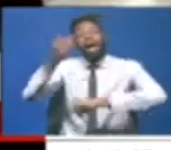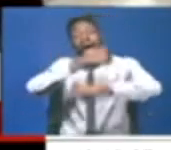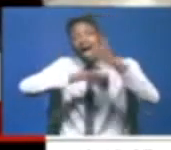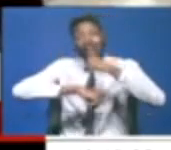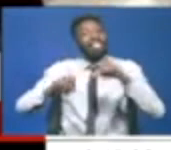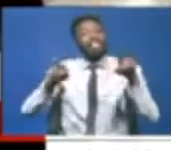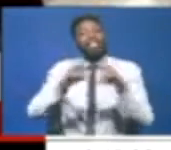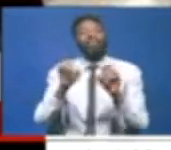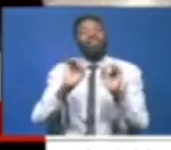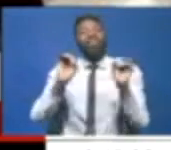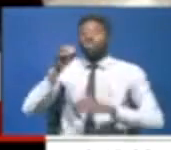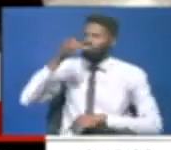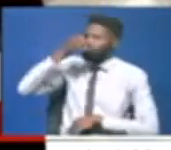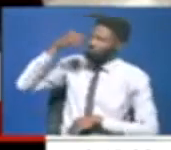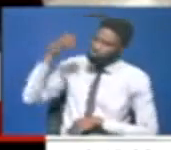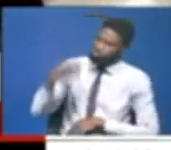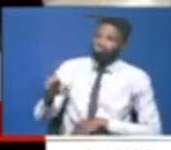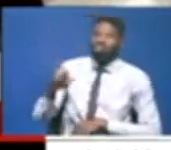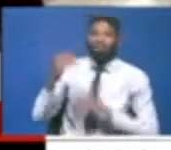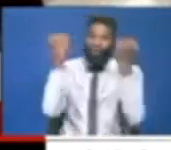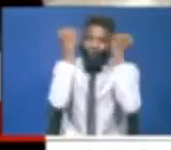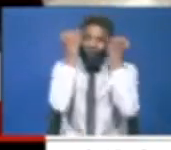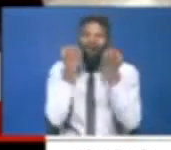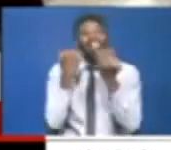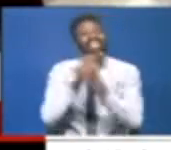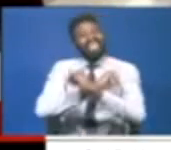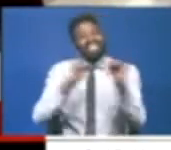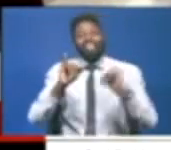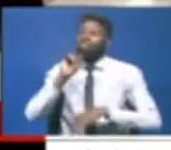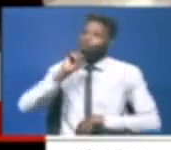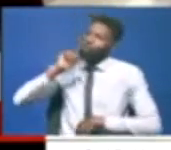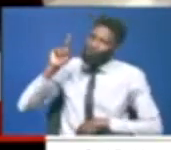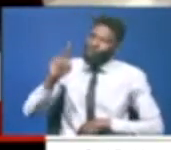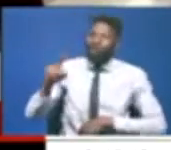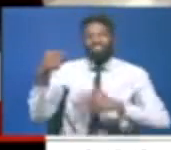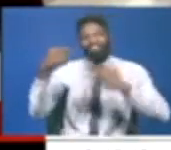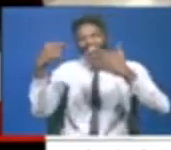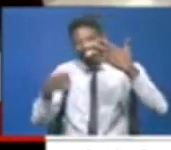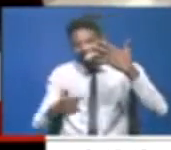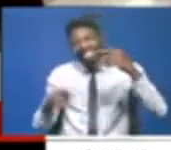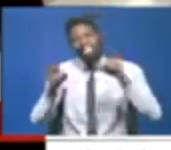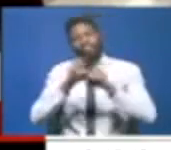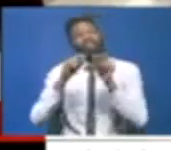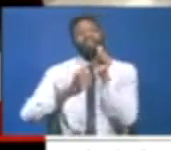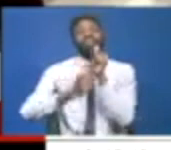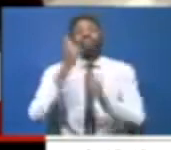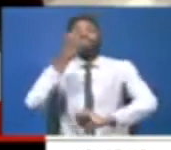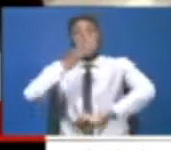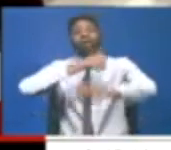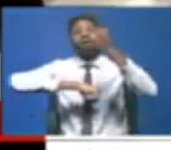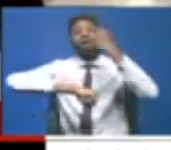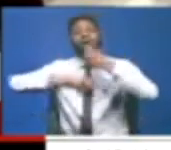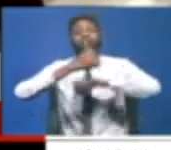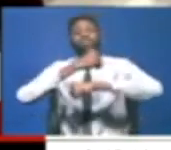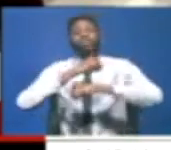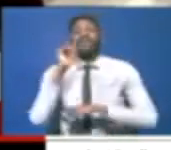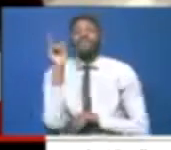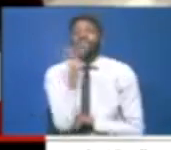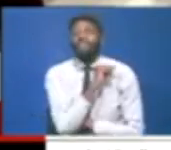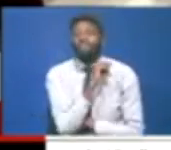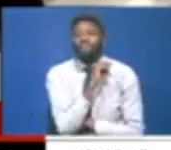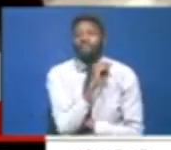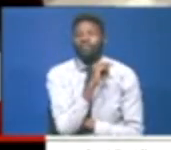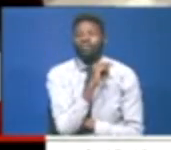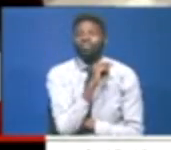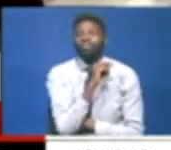ilidharauliwa na ikadhalalishwa pale, orders ambazo walizitoa zikakataliwa kuweza kufanywa jinsi